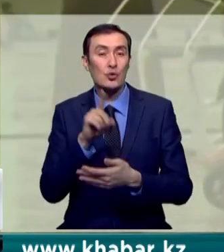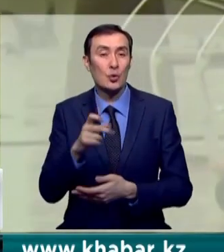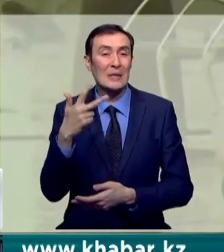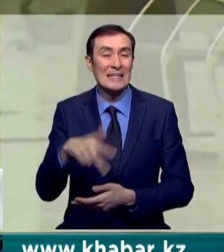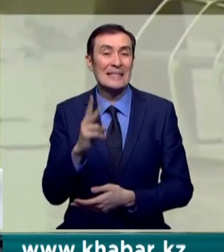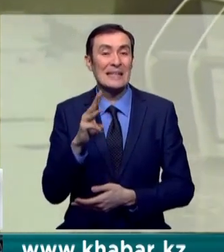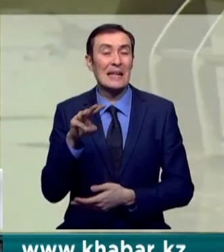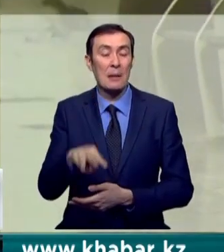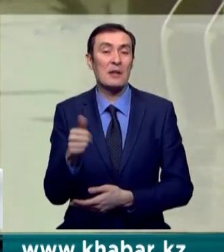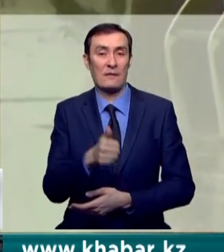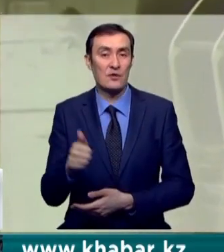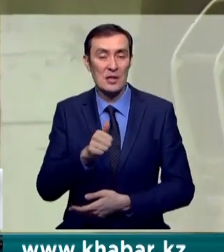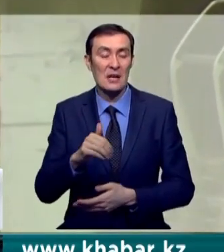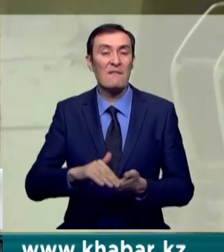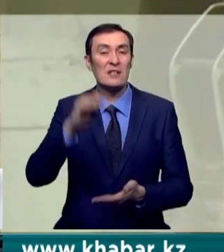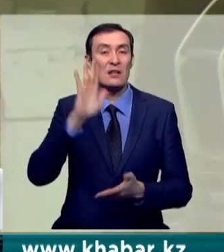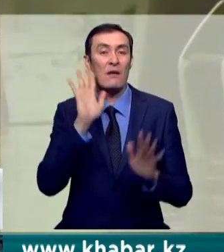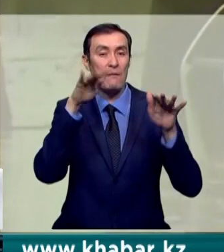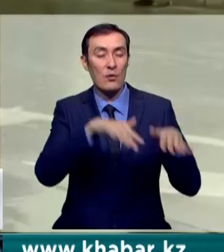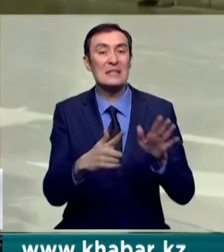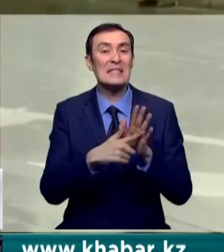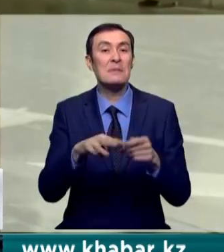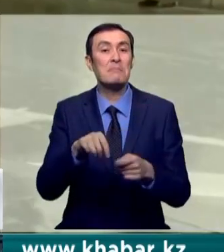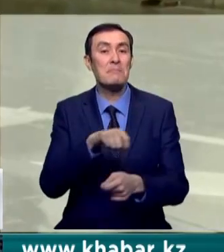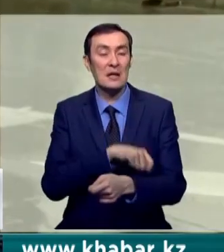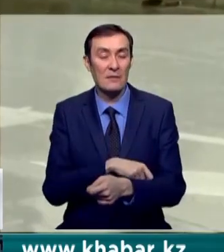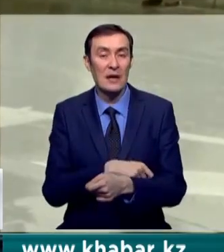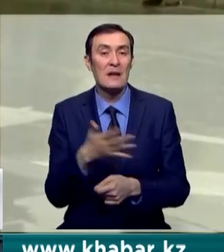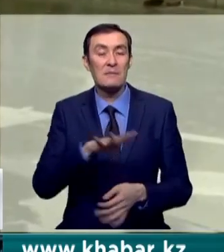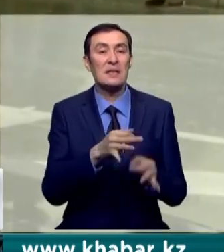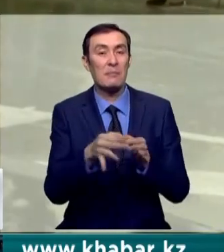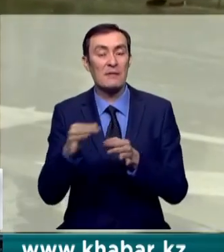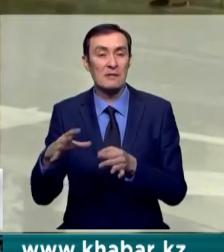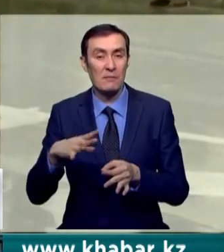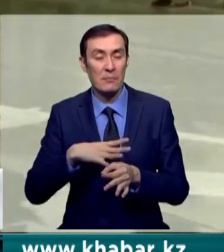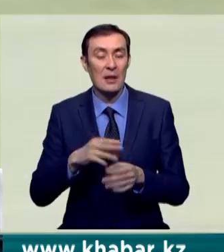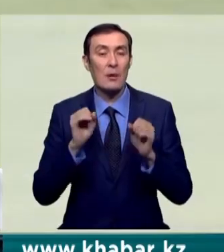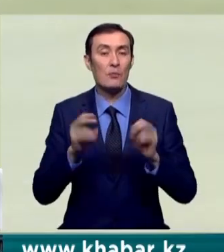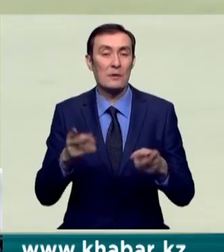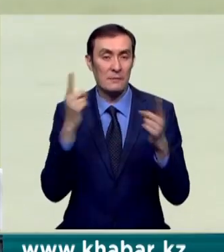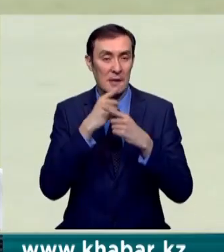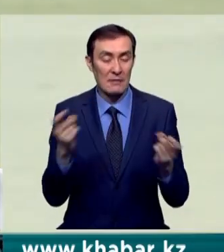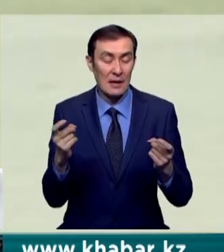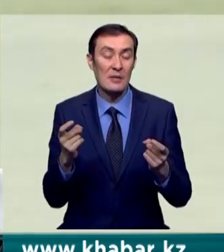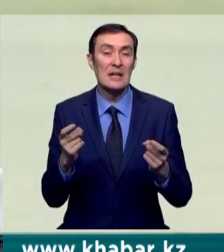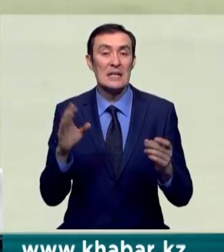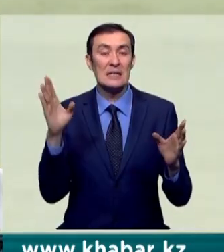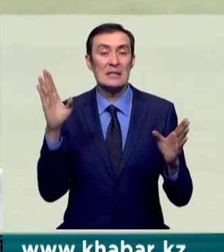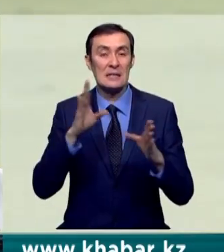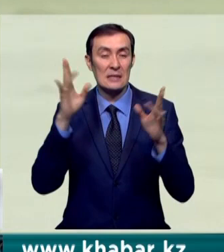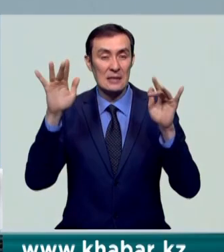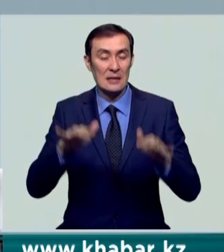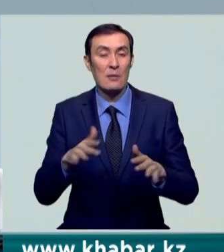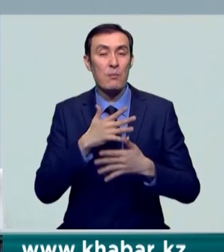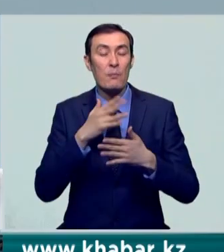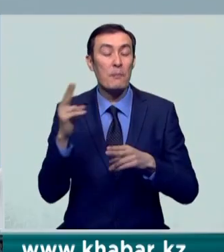130 км в час, а высота волн 7 метров. В 5 провинциях был введен красный уровень опасности. Стихия оставила без